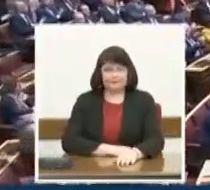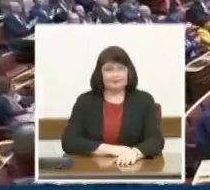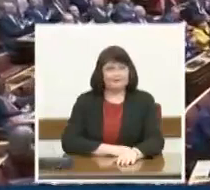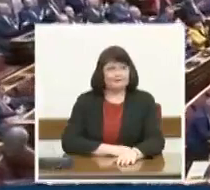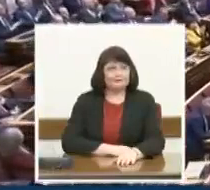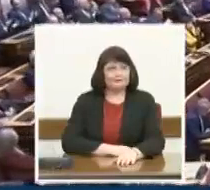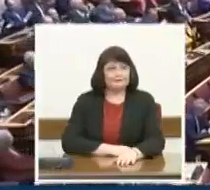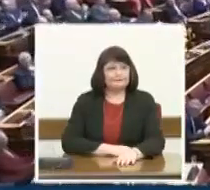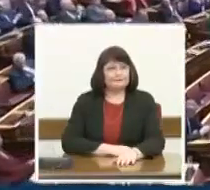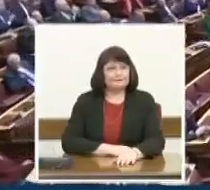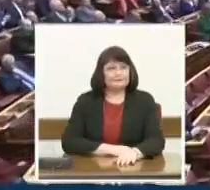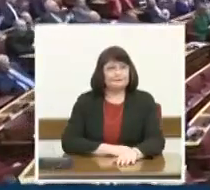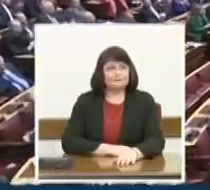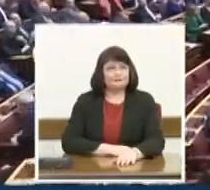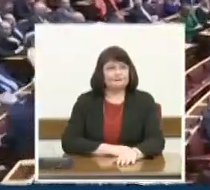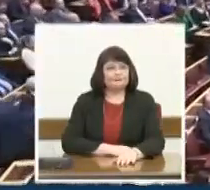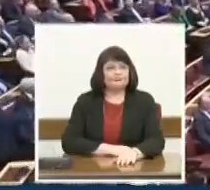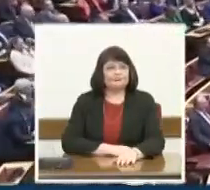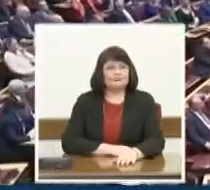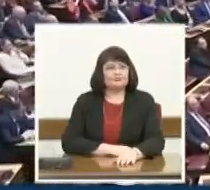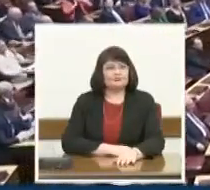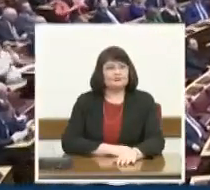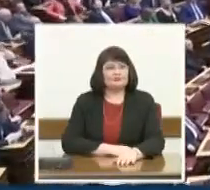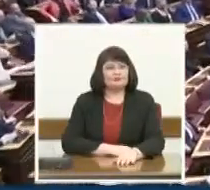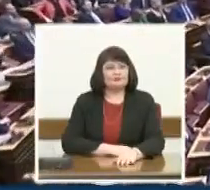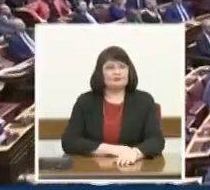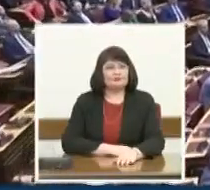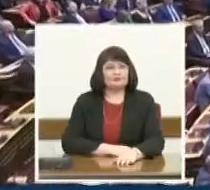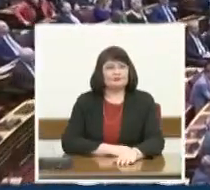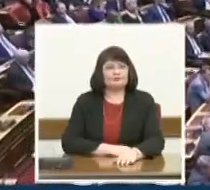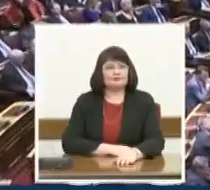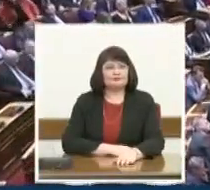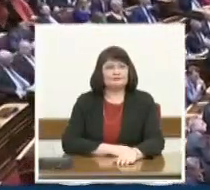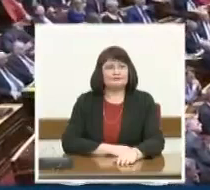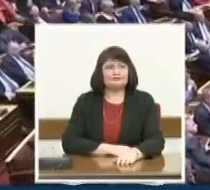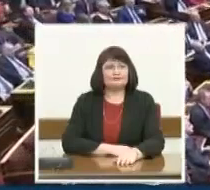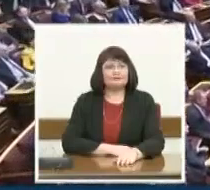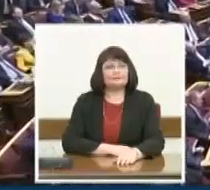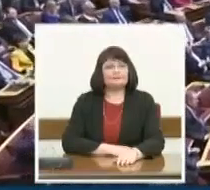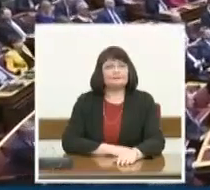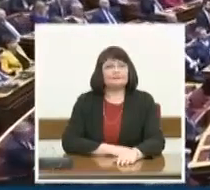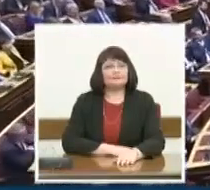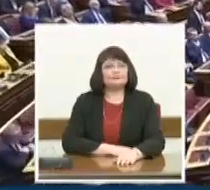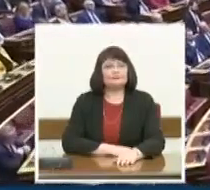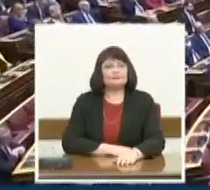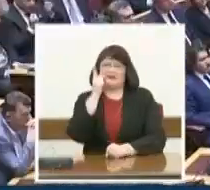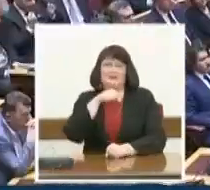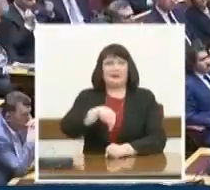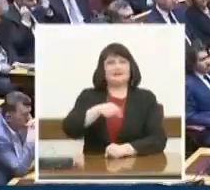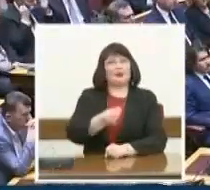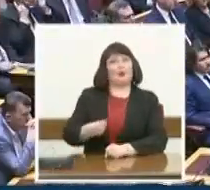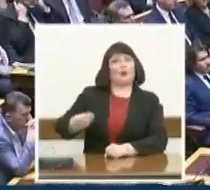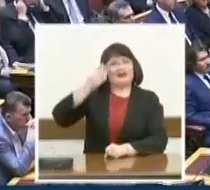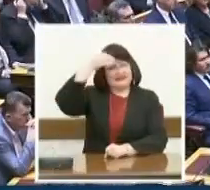Επανέλθει μια ρύθμιση. Okay. Δεν θα είναι ρύθμιση νόμου Κατρούγκαλου, θα είναι μια νέα ρύθμιση που απορρέει από το συμβόλαιο αλλαγής με το οποίο έχουμε δεσμευτεί. Ο κ.